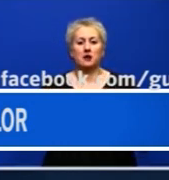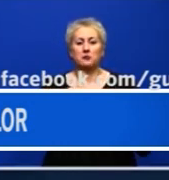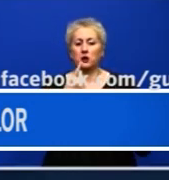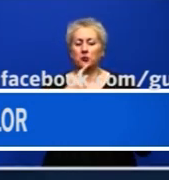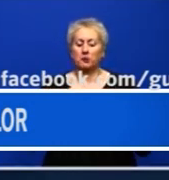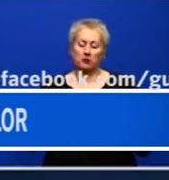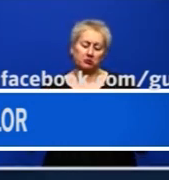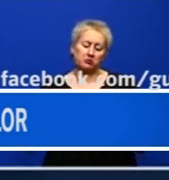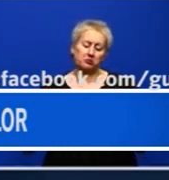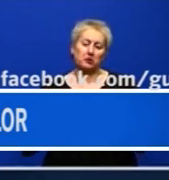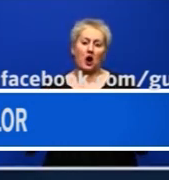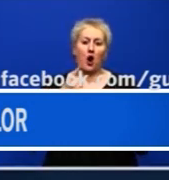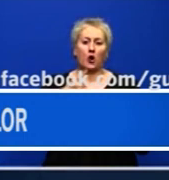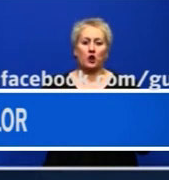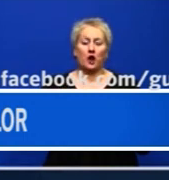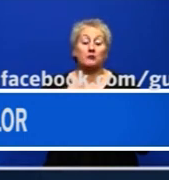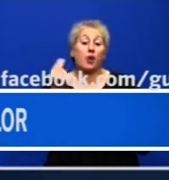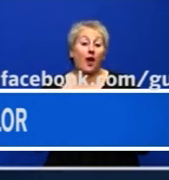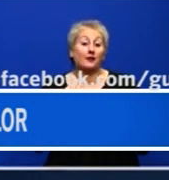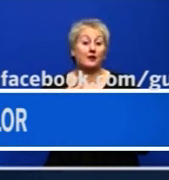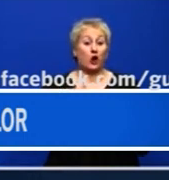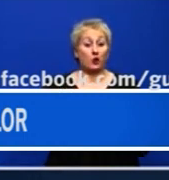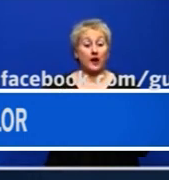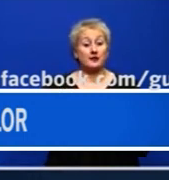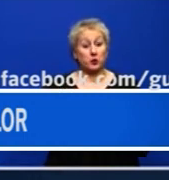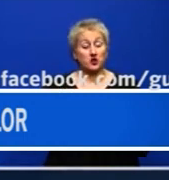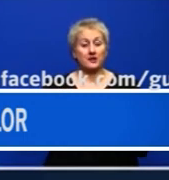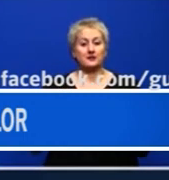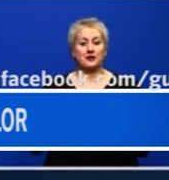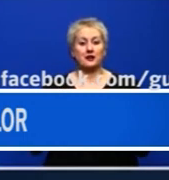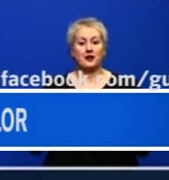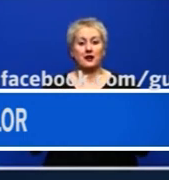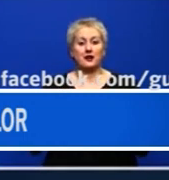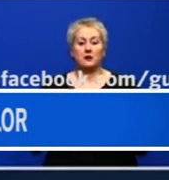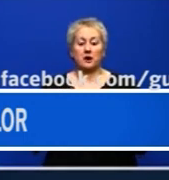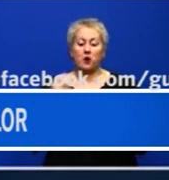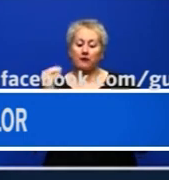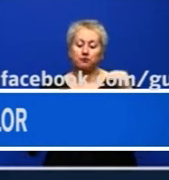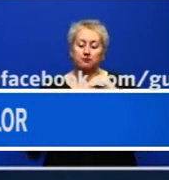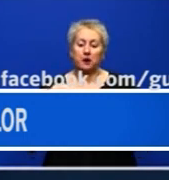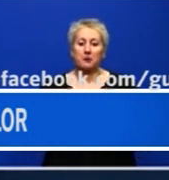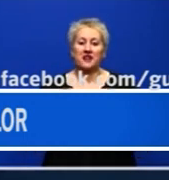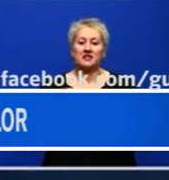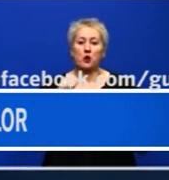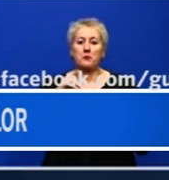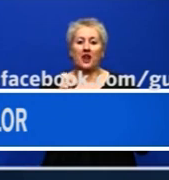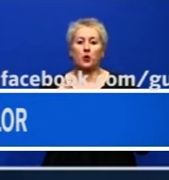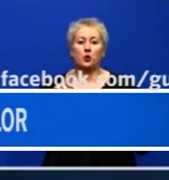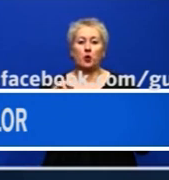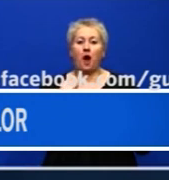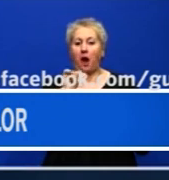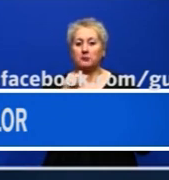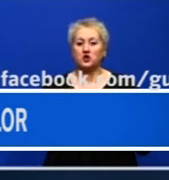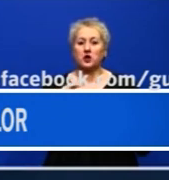lectură proiectul de ordonanță de urgență pe care l-am elaborat în Ministerul Mediului, Apelor